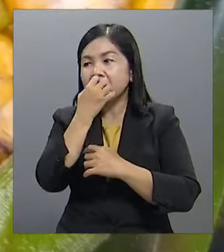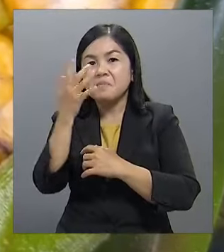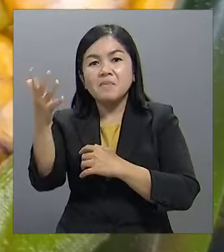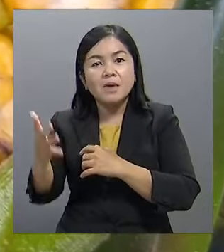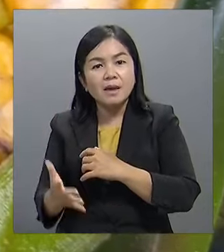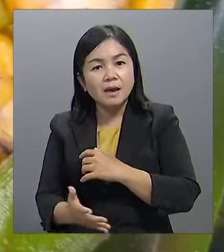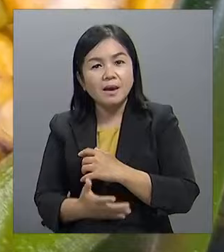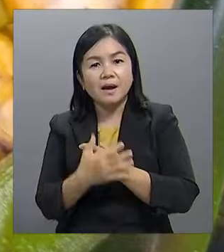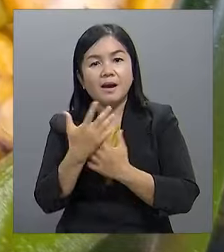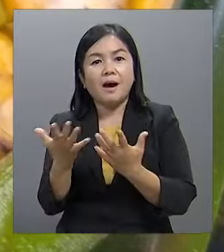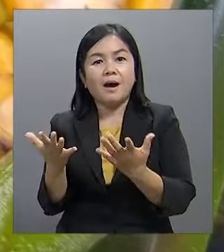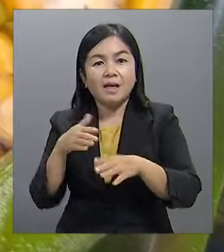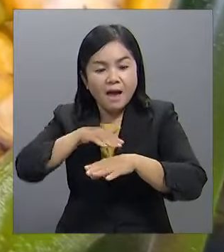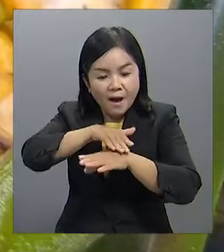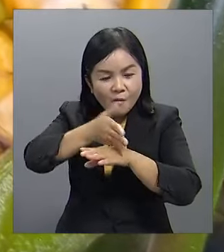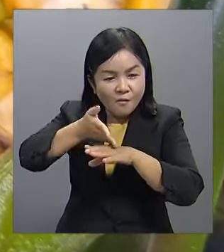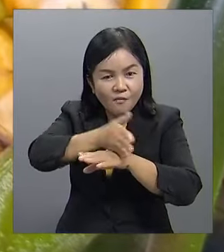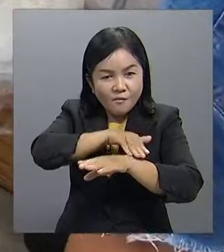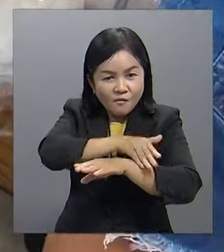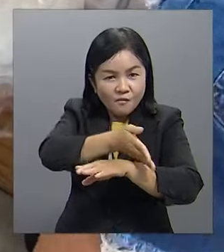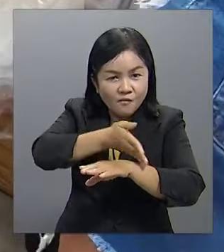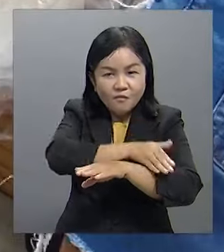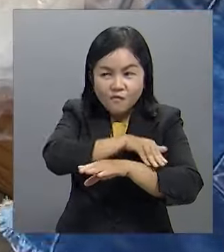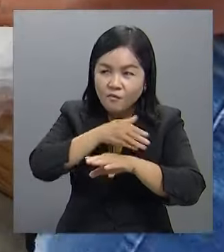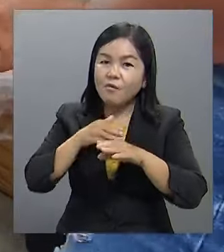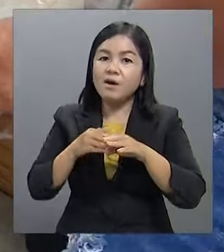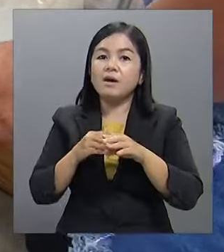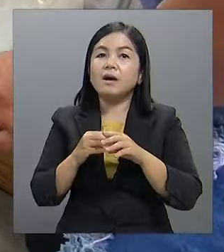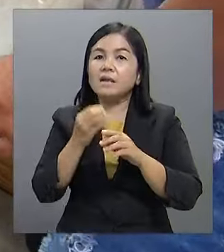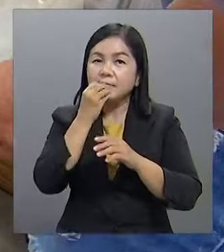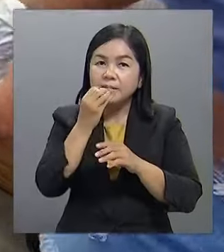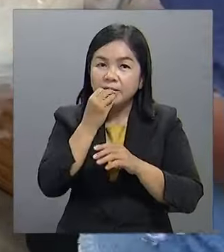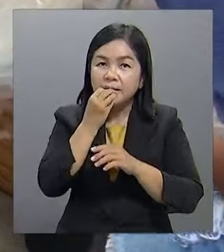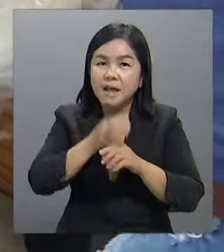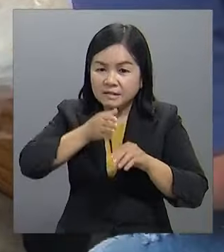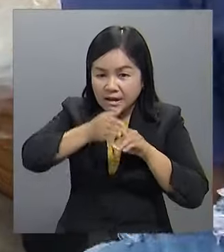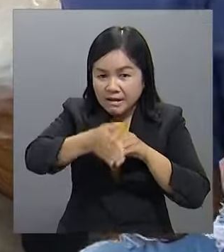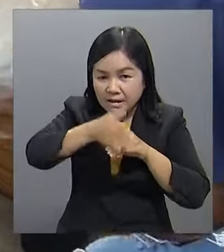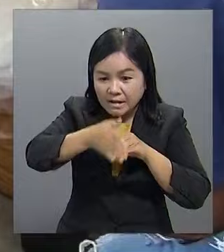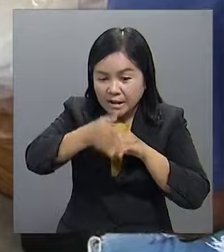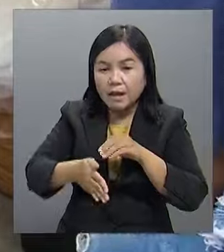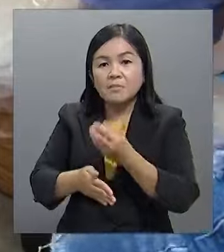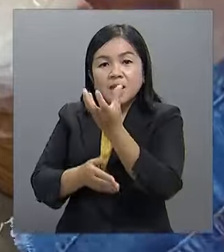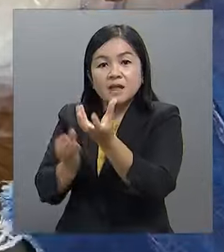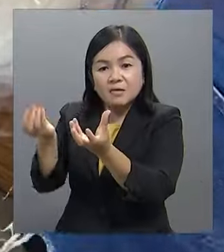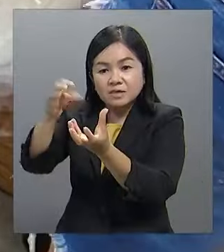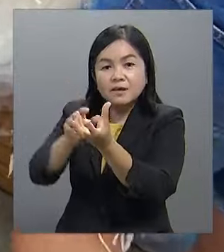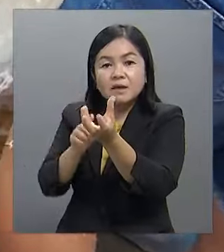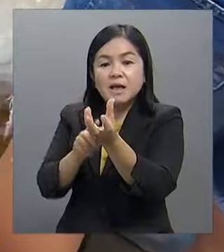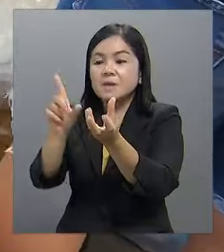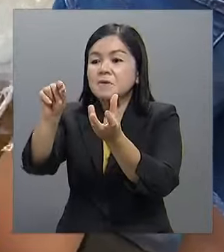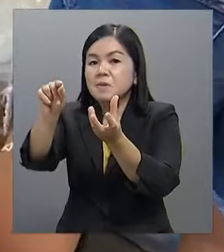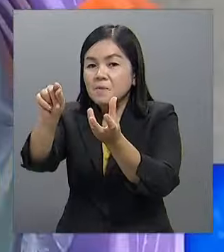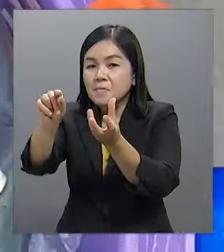ขาหั่นแบบว่าหั่นเป็นชิ้นๆเป็นคำๆแล้วก็ใส่แก้วขายแก้วละ20บาท เออจริงๆแล้วผมอ่ะมีแนะน